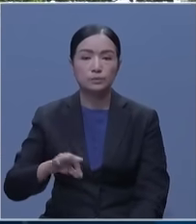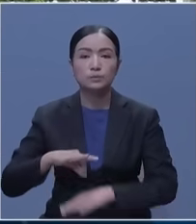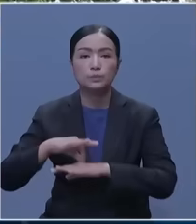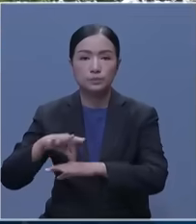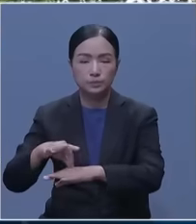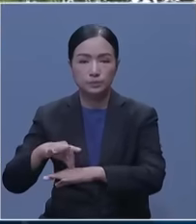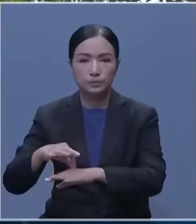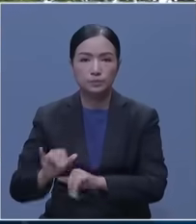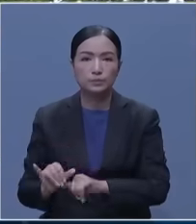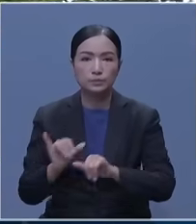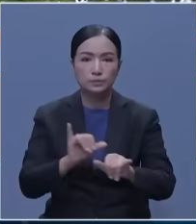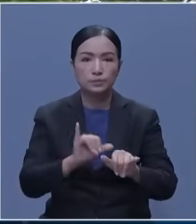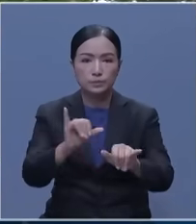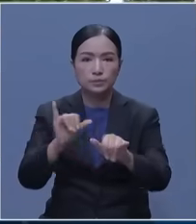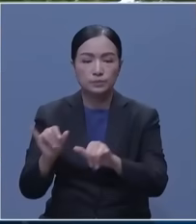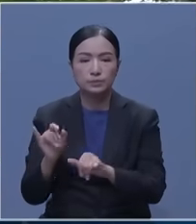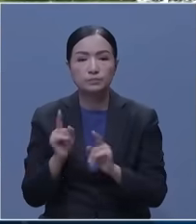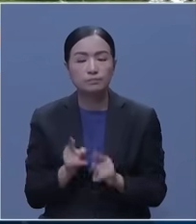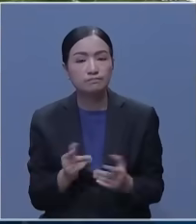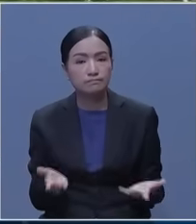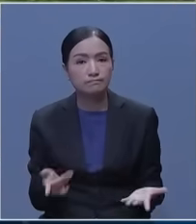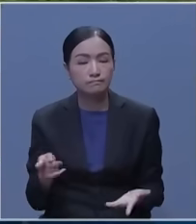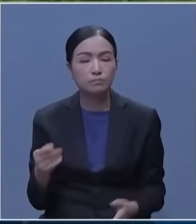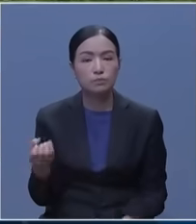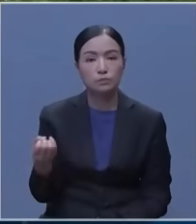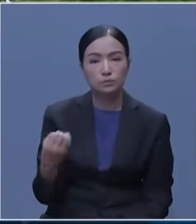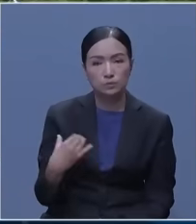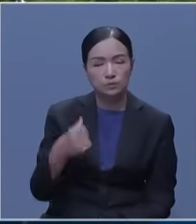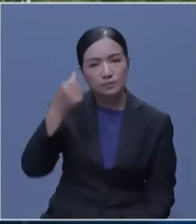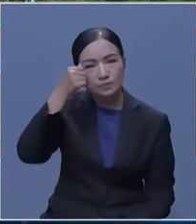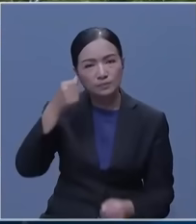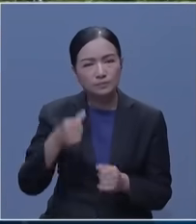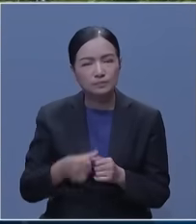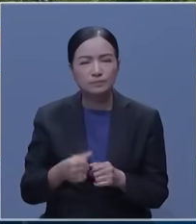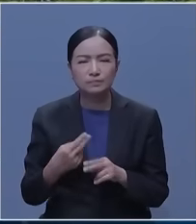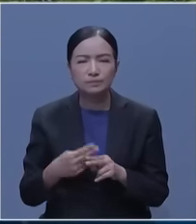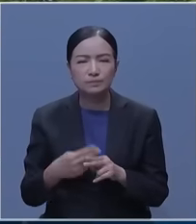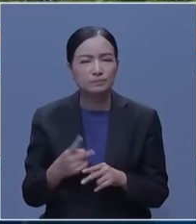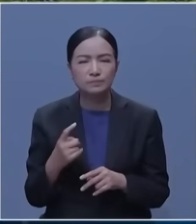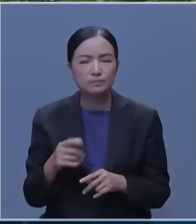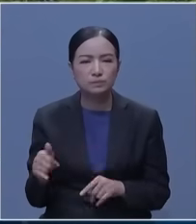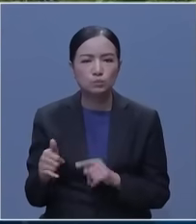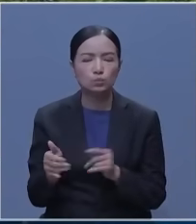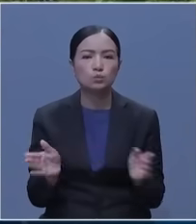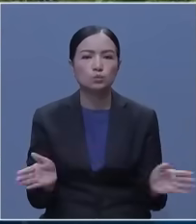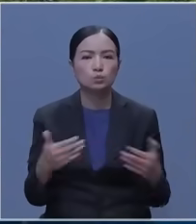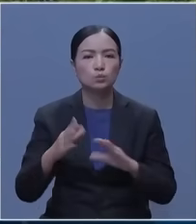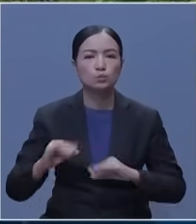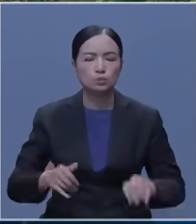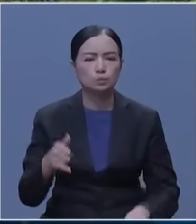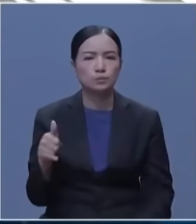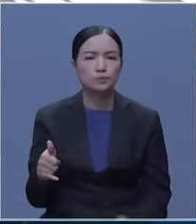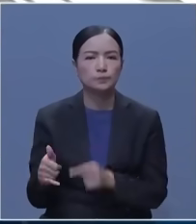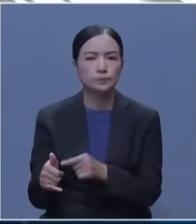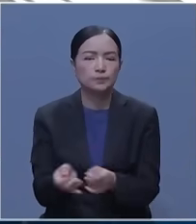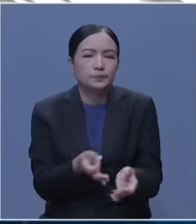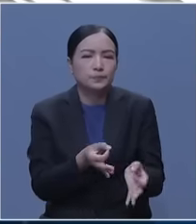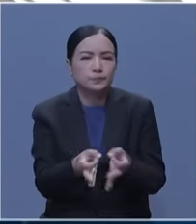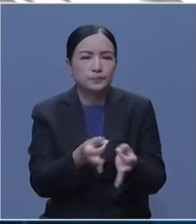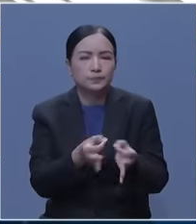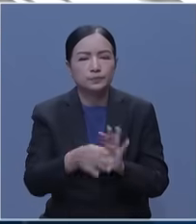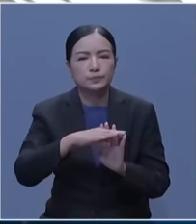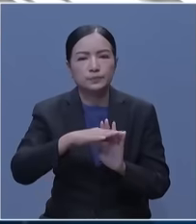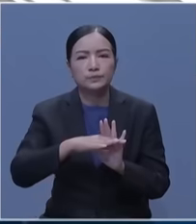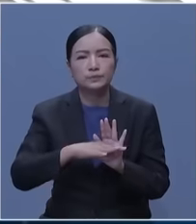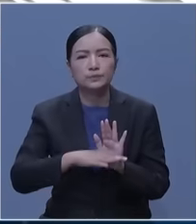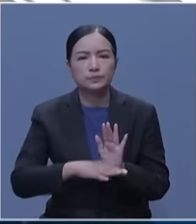ายเนี่ยเป็นยังไงทางตร.นะครับเป็นผมจำชื่อตำรวจไม่ได้แล้วที่ชี้แจงเนี่ยแต่อยู่ในห้องประชุมเดียวกันเนี่ยก็ชี้แจงนะครับว่